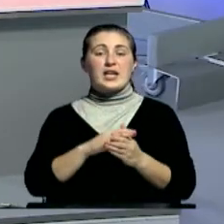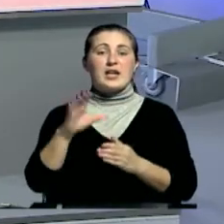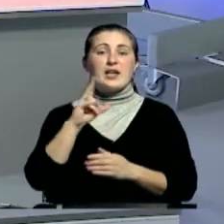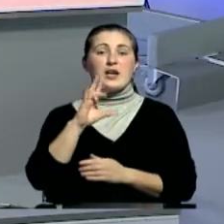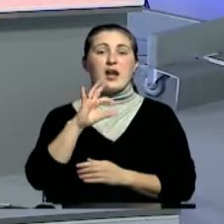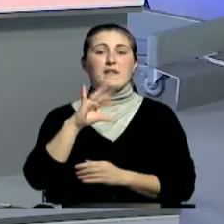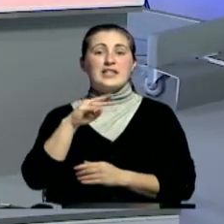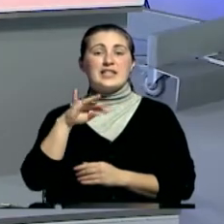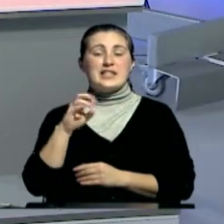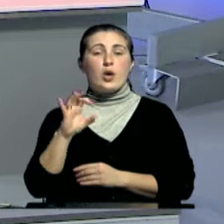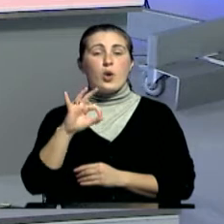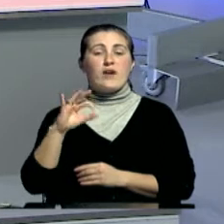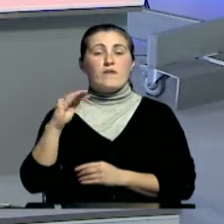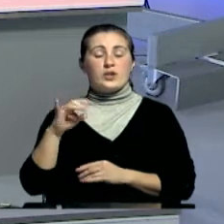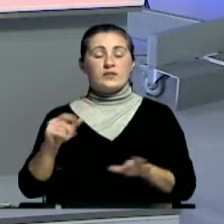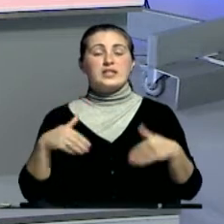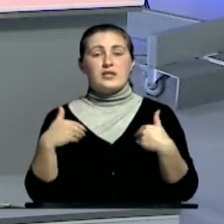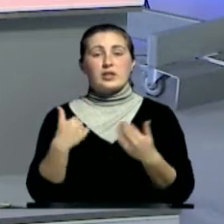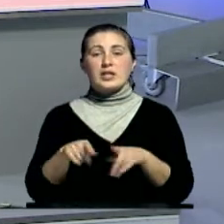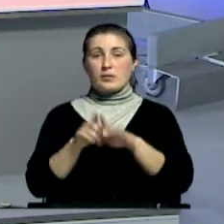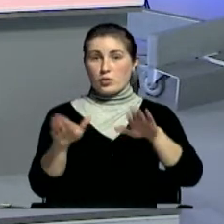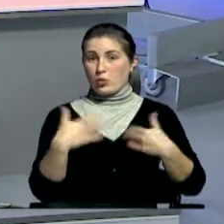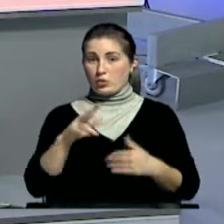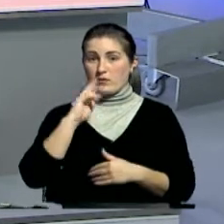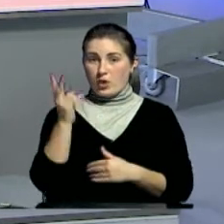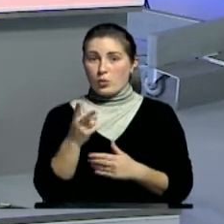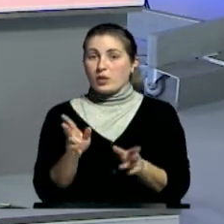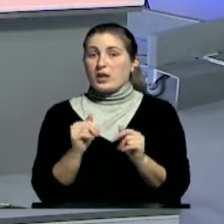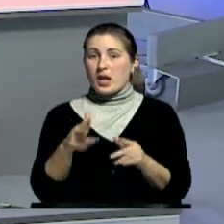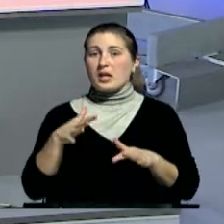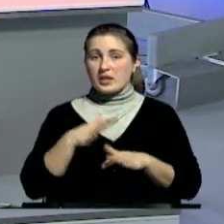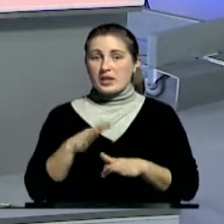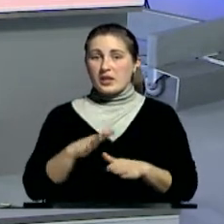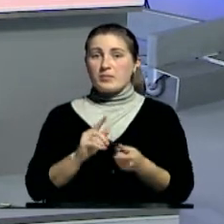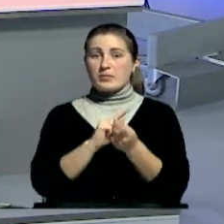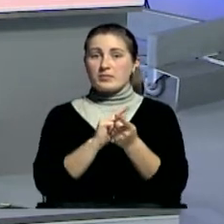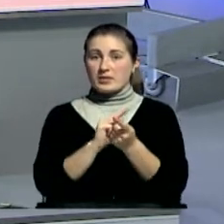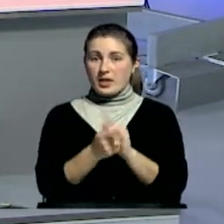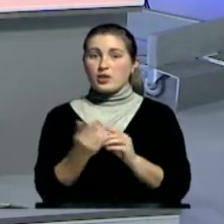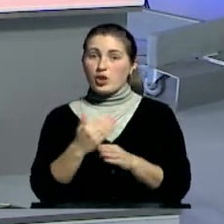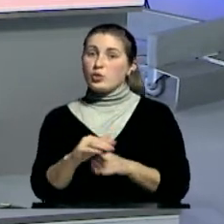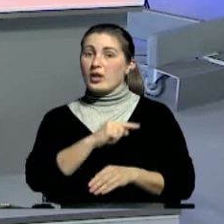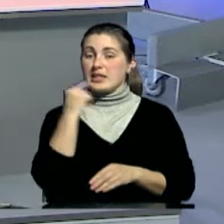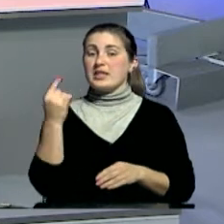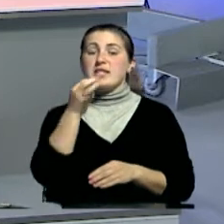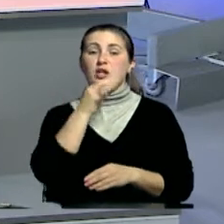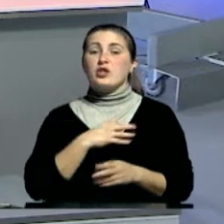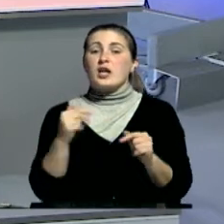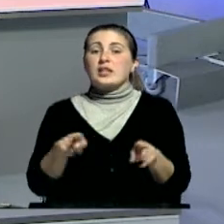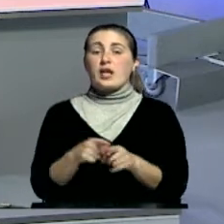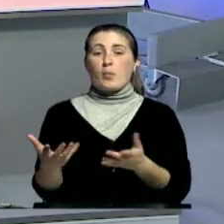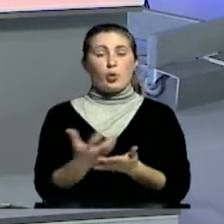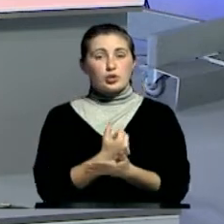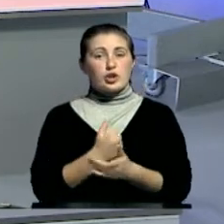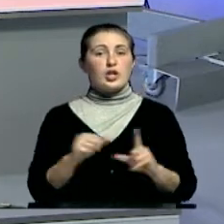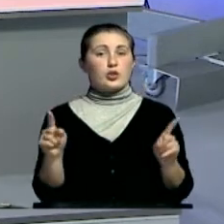Кавитиди Ольга Федоровна. Здравствуйте. Здравствуйте. Итак, прошло почти 2 года, как Крым стал частью России. Скажите, как так получилось,